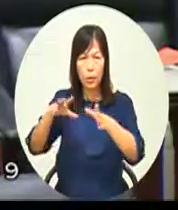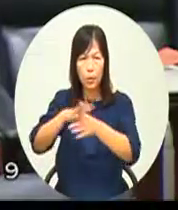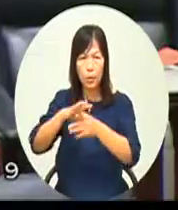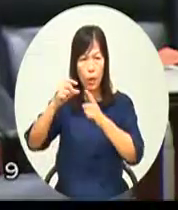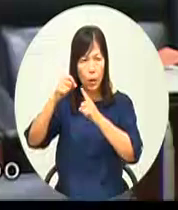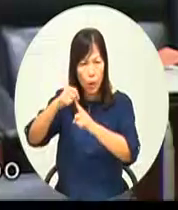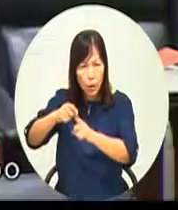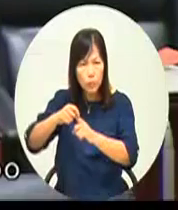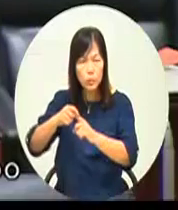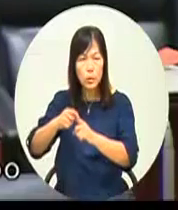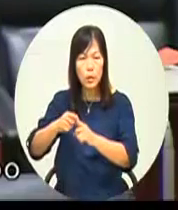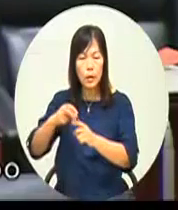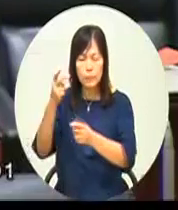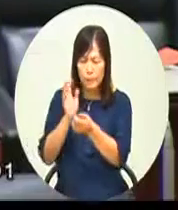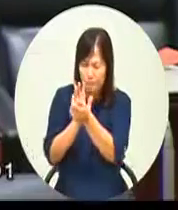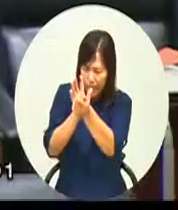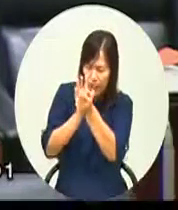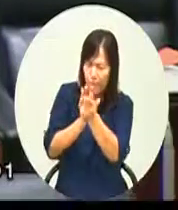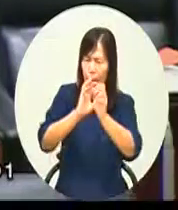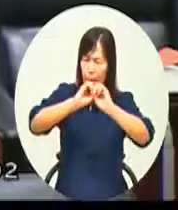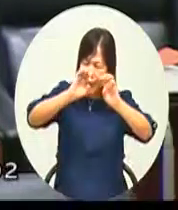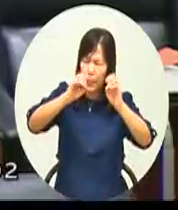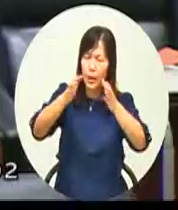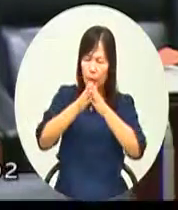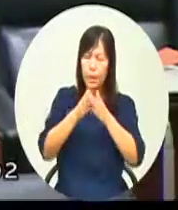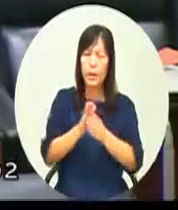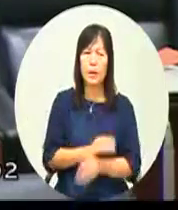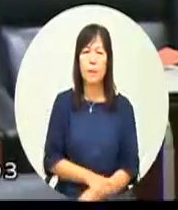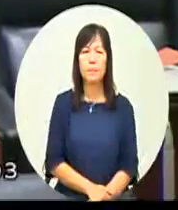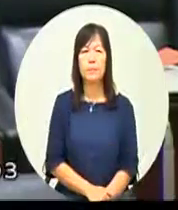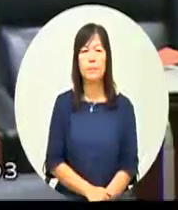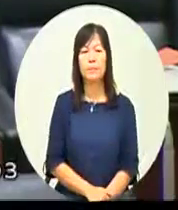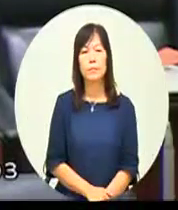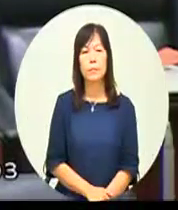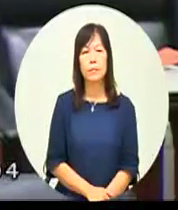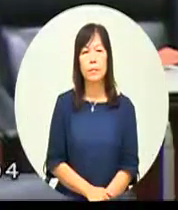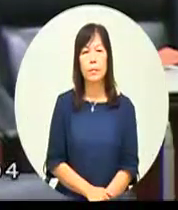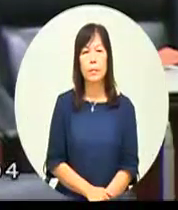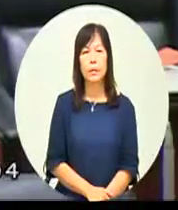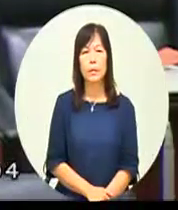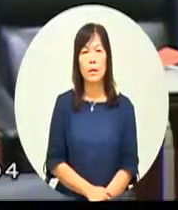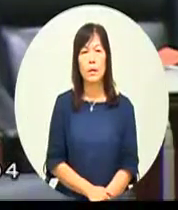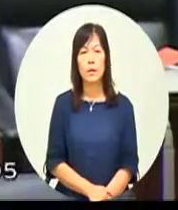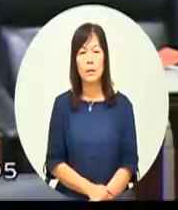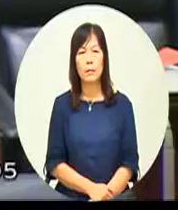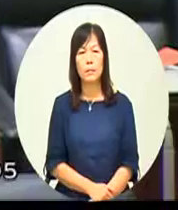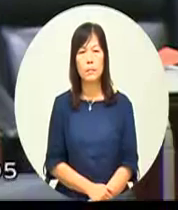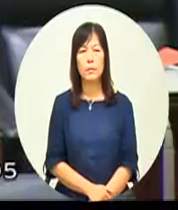点力哦，出他多大力哦，倒上缸，然后就是。